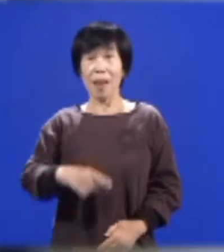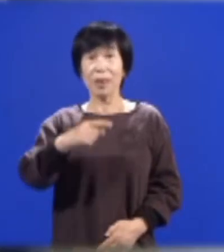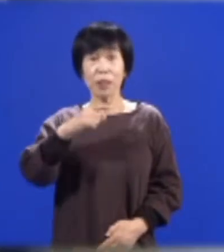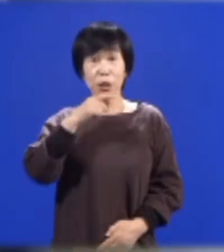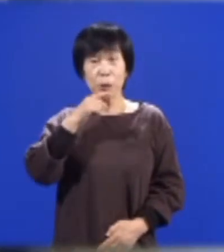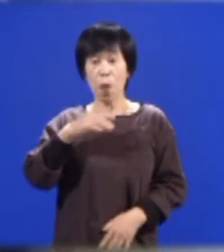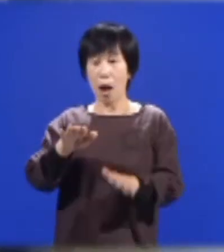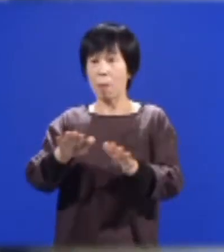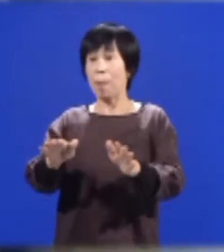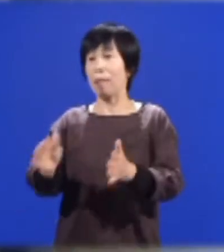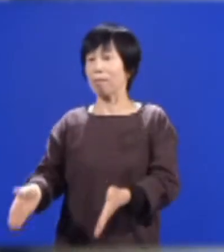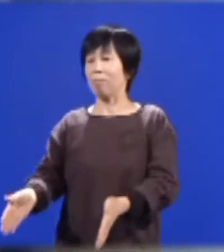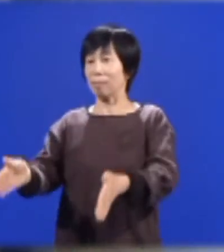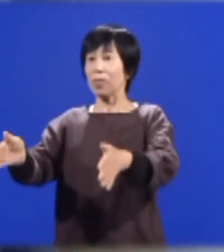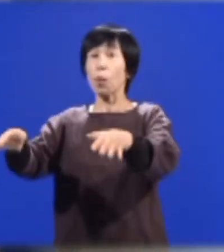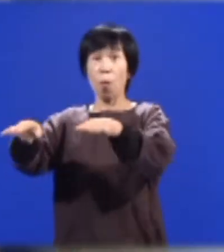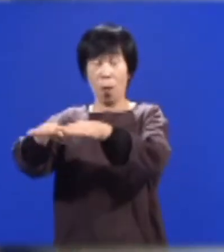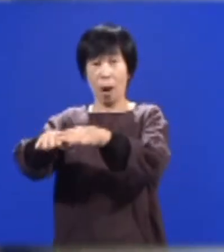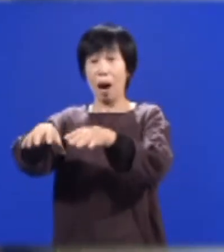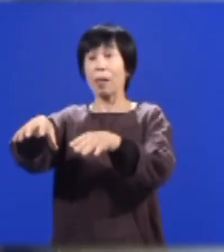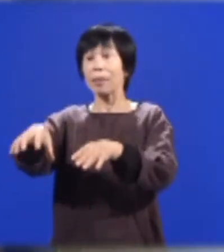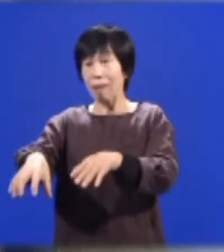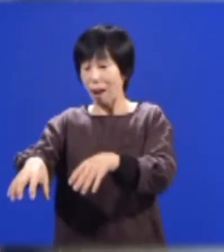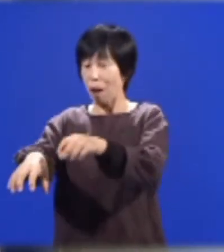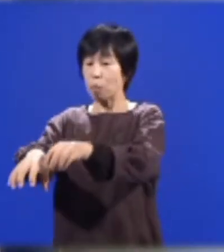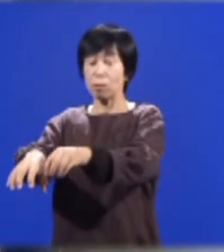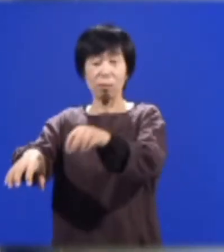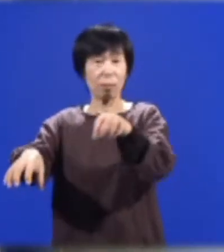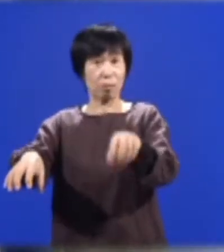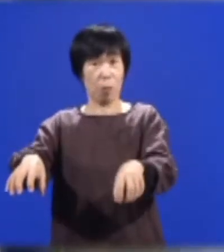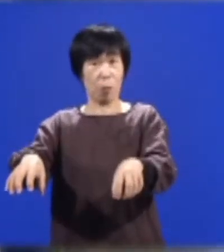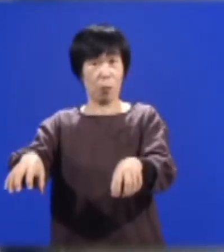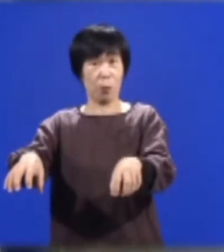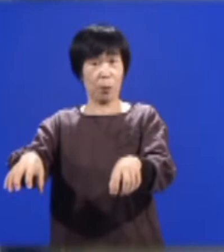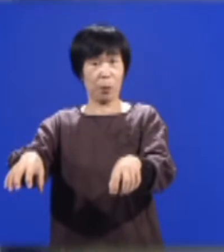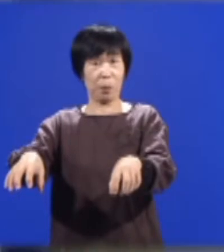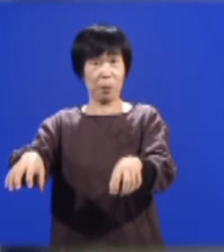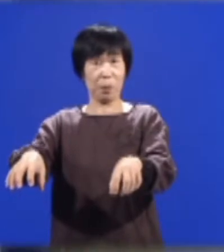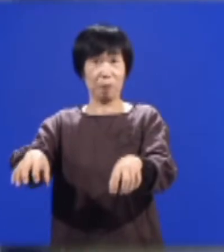塩浜児童館から移動児童館が来ているそうですよ。